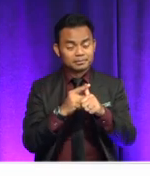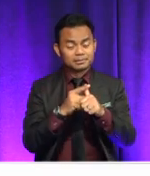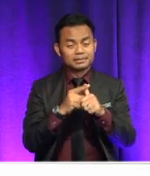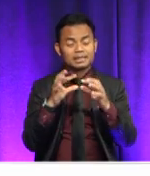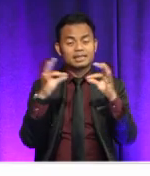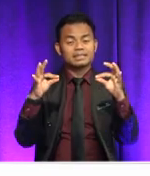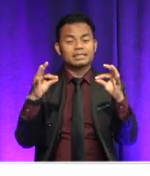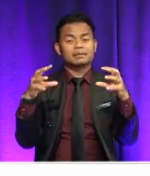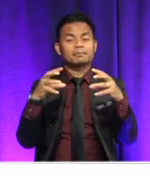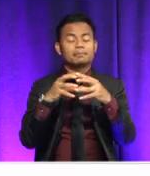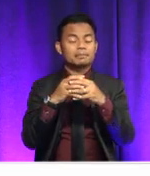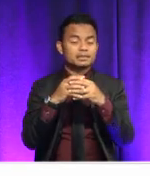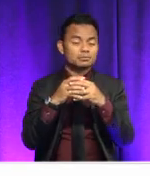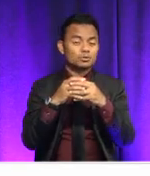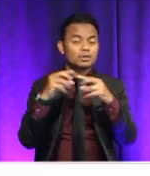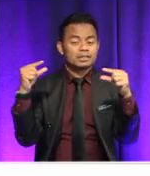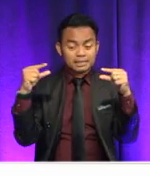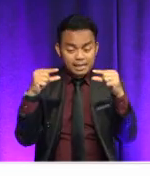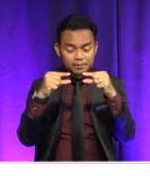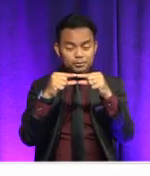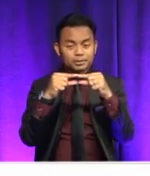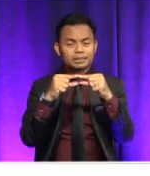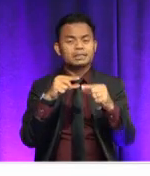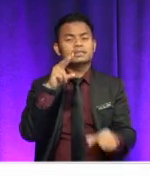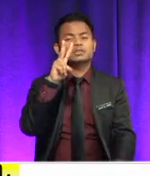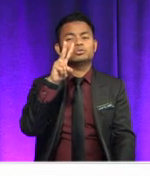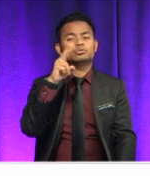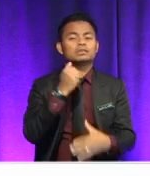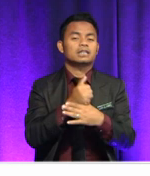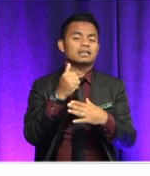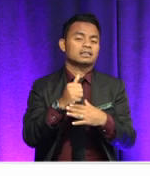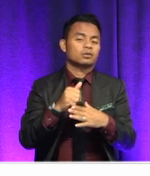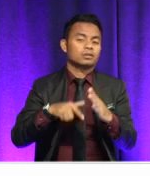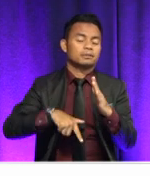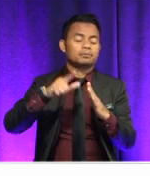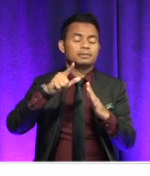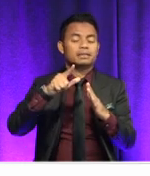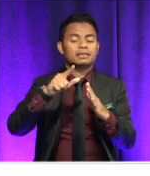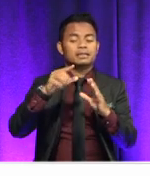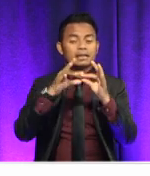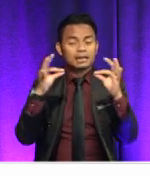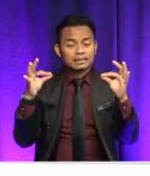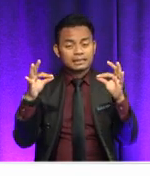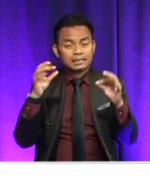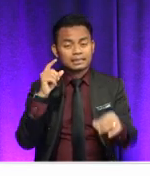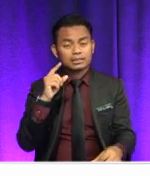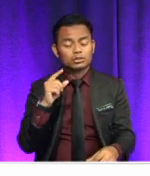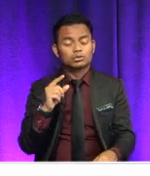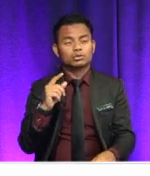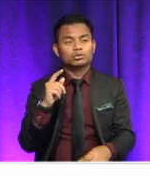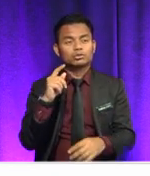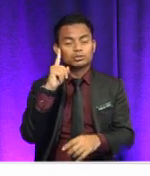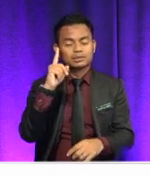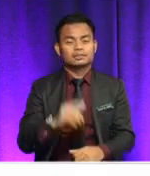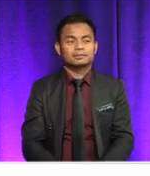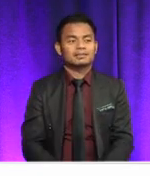yang terdiri daripada dua atau lebih ayat tunggal seterusnya ayat ini digabungkan bergabung